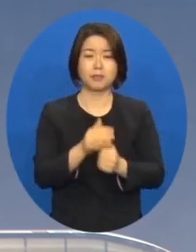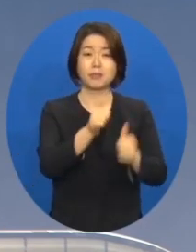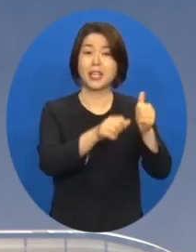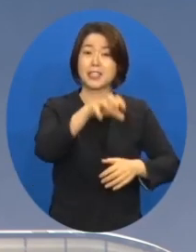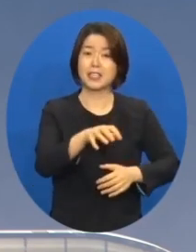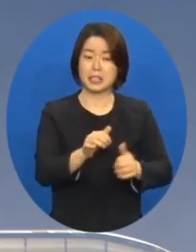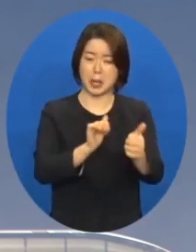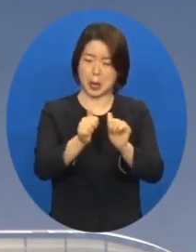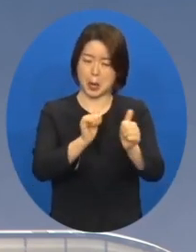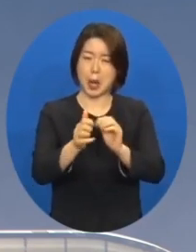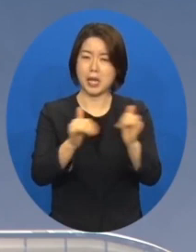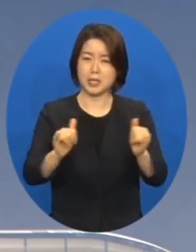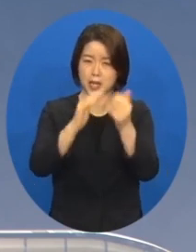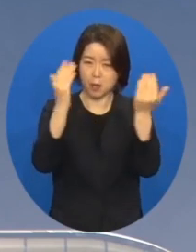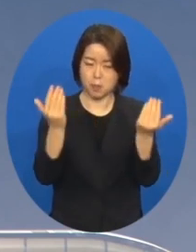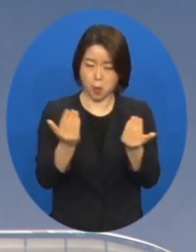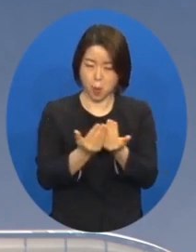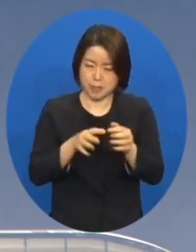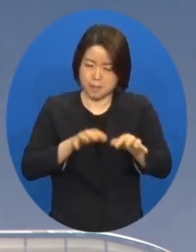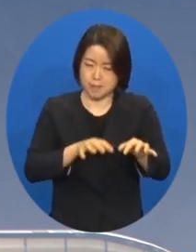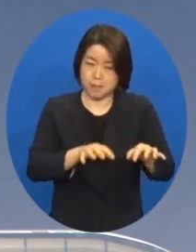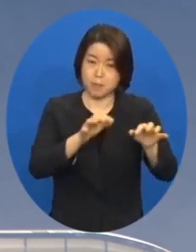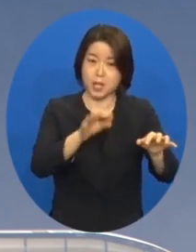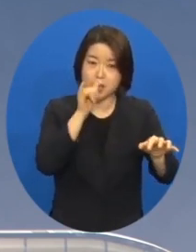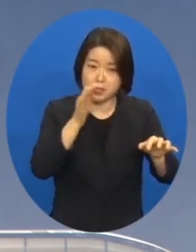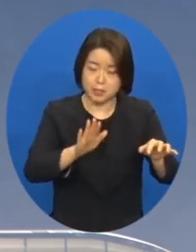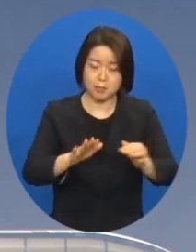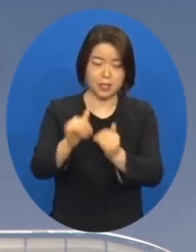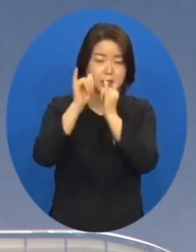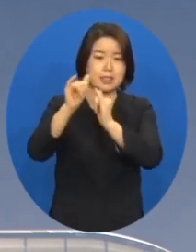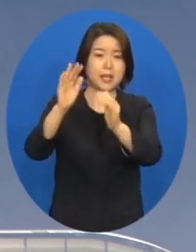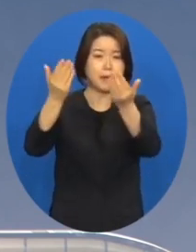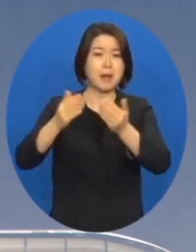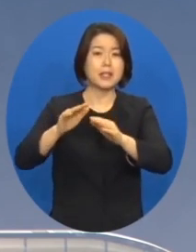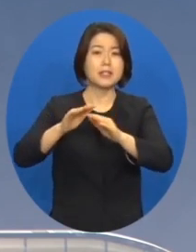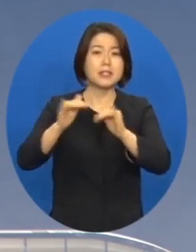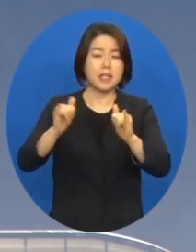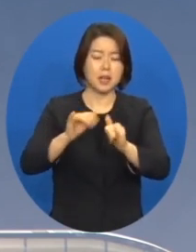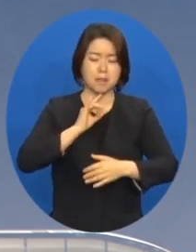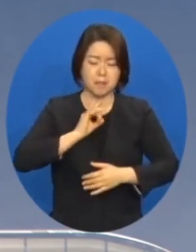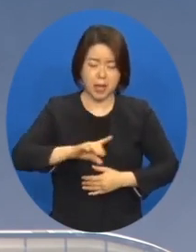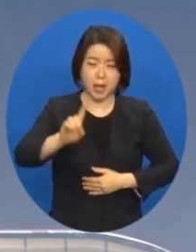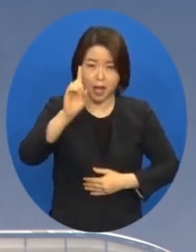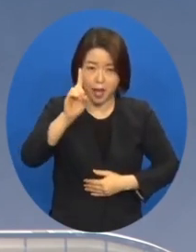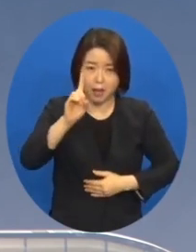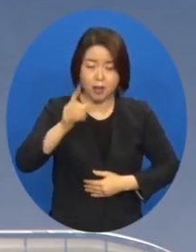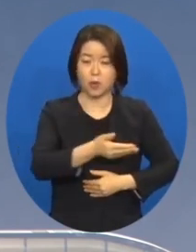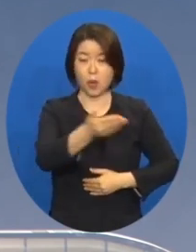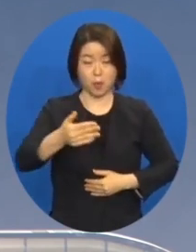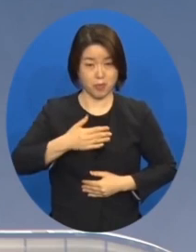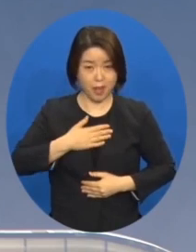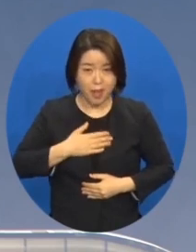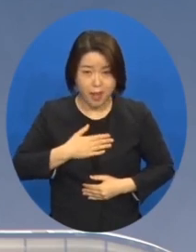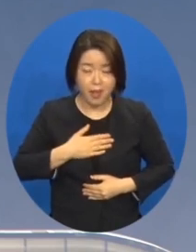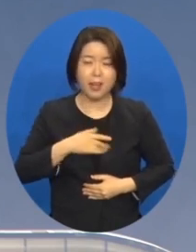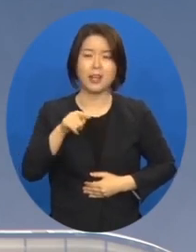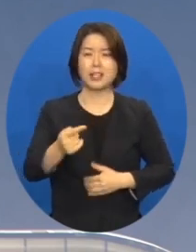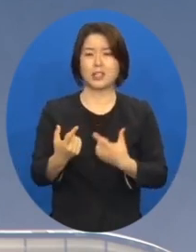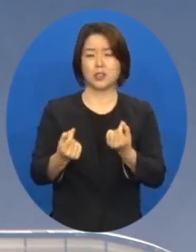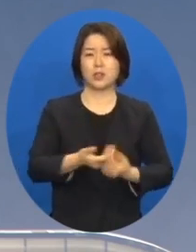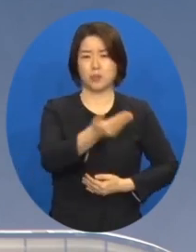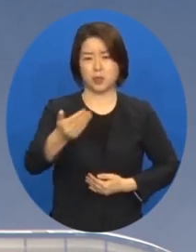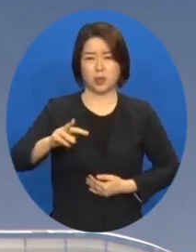하는 사람들이 모두 달리지만 상을 받는 사람은 하나뿐이라는 것을 여러분은 알지 못합니까? 이와 같이